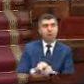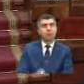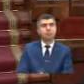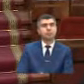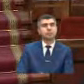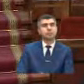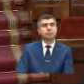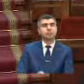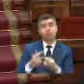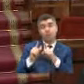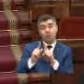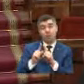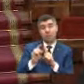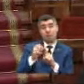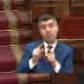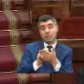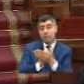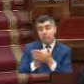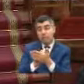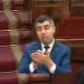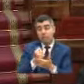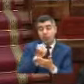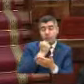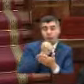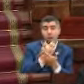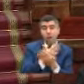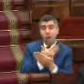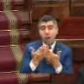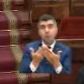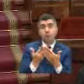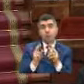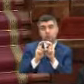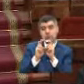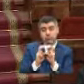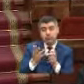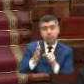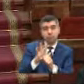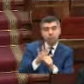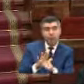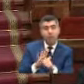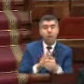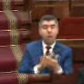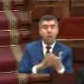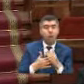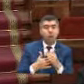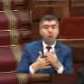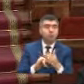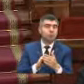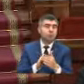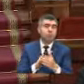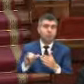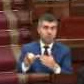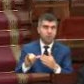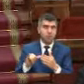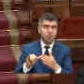وربط المسؤوليه بالمحاسبه، وطبعا المحاربه ديال التبخيس والمحاربه ديال يعني